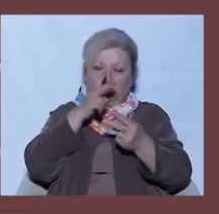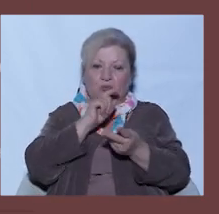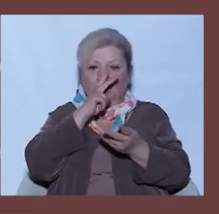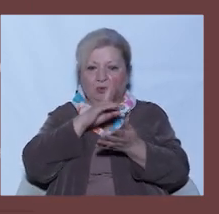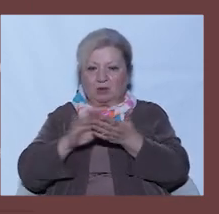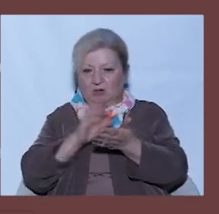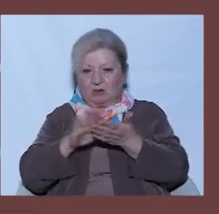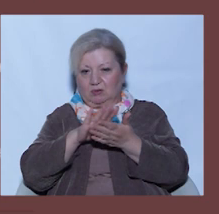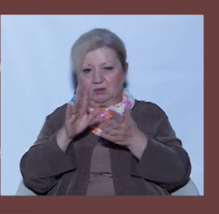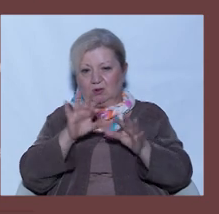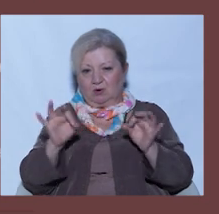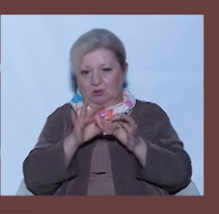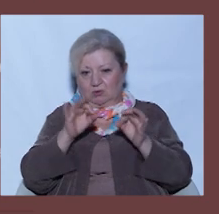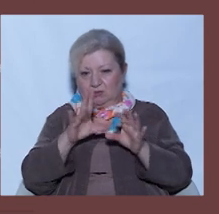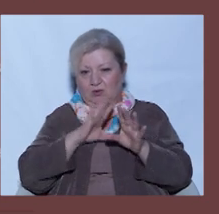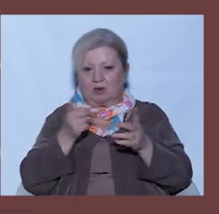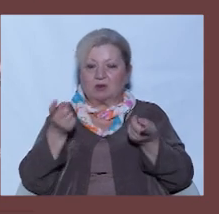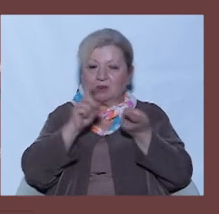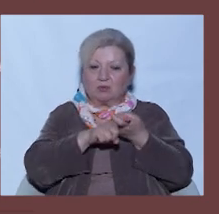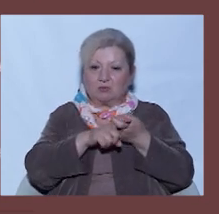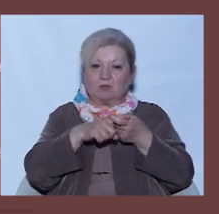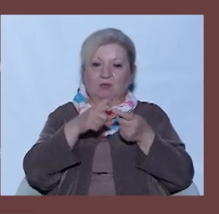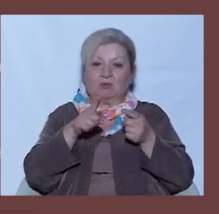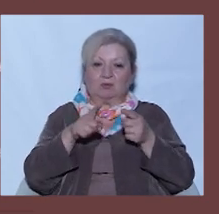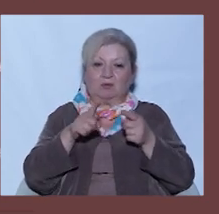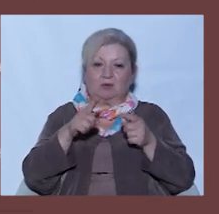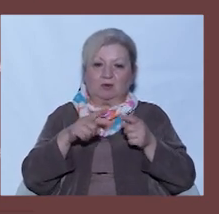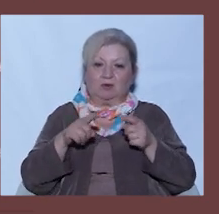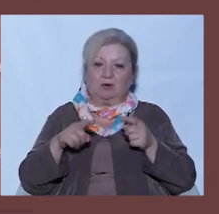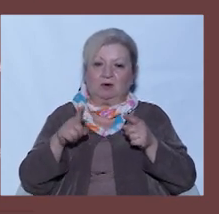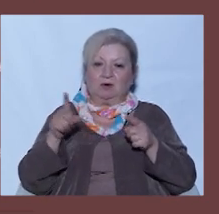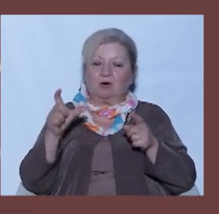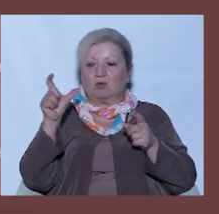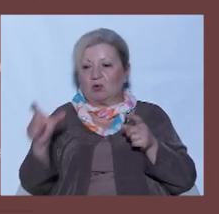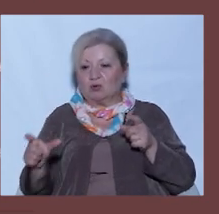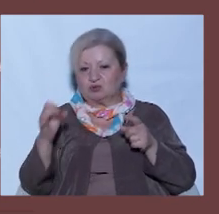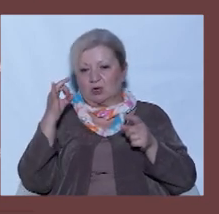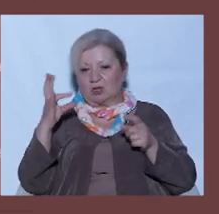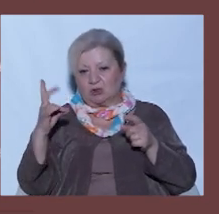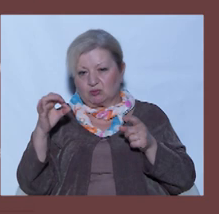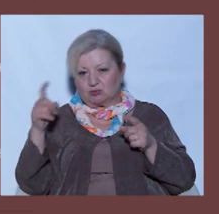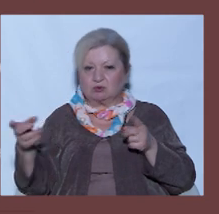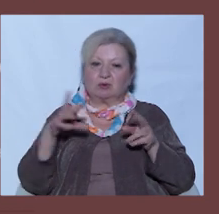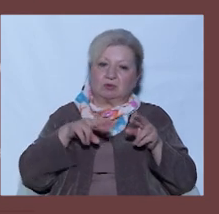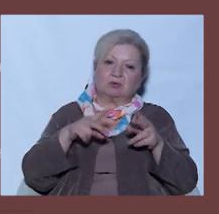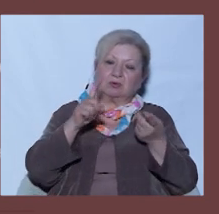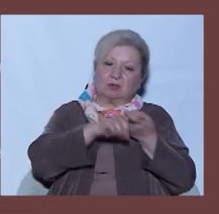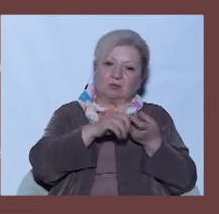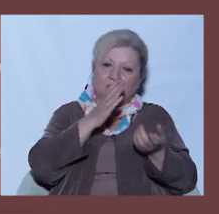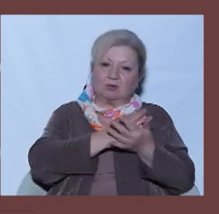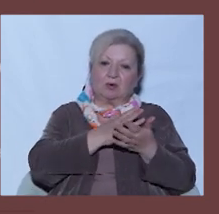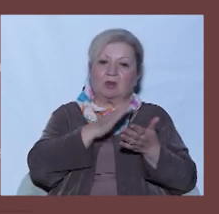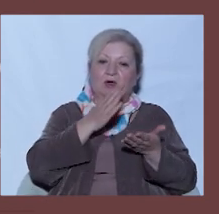იყოს. დამოკიდებულია პარამეტრებზე. რაზეა? კოჭას ინდუქციორობაზე და